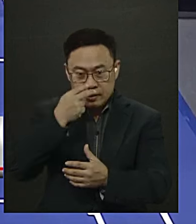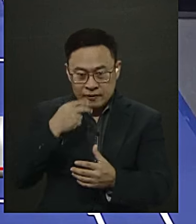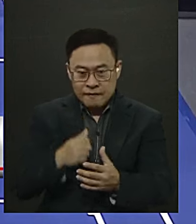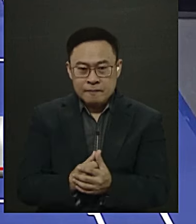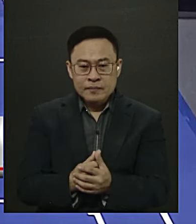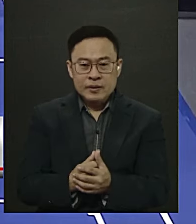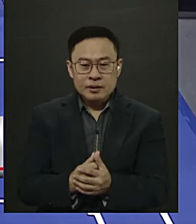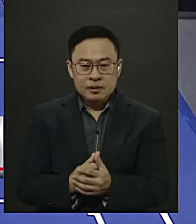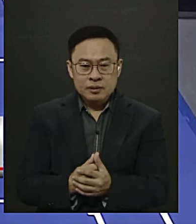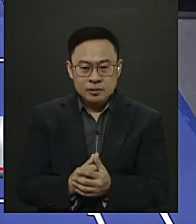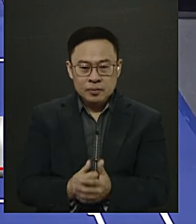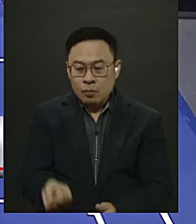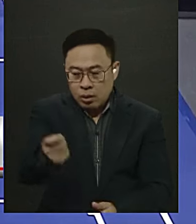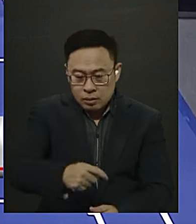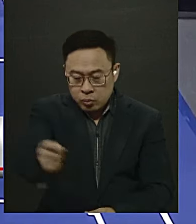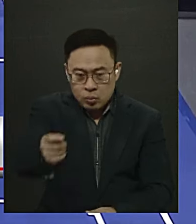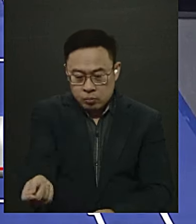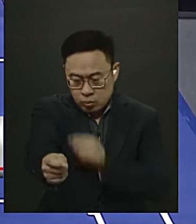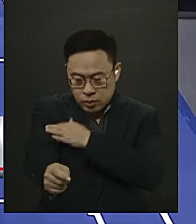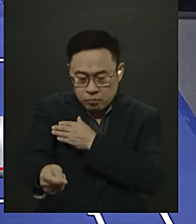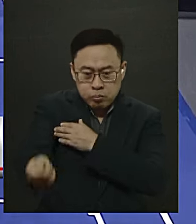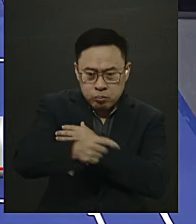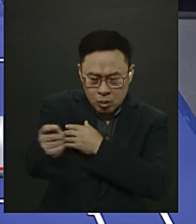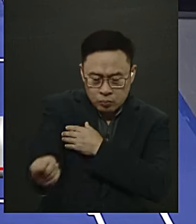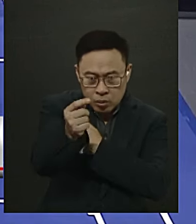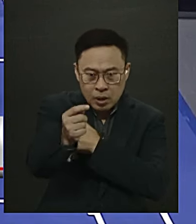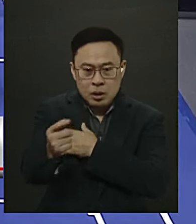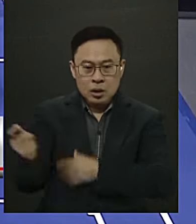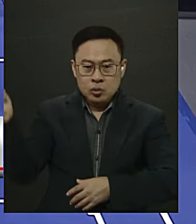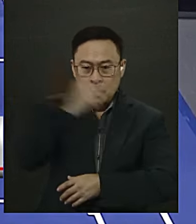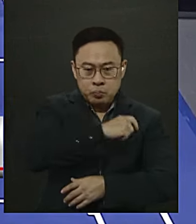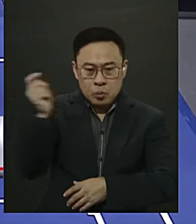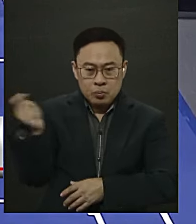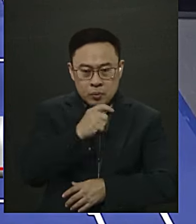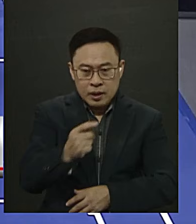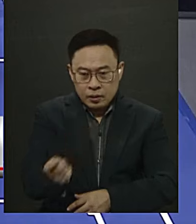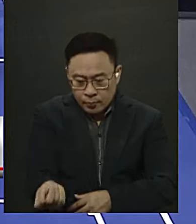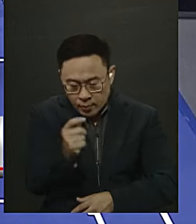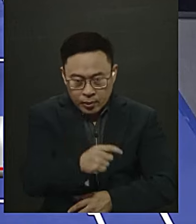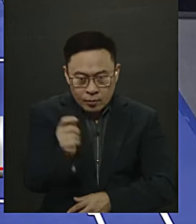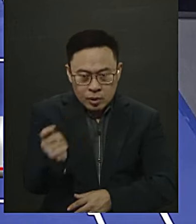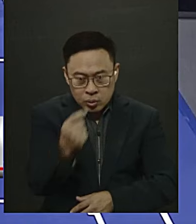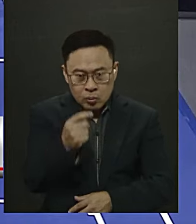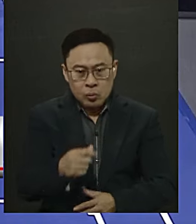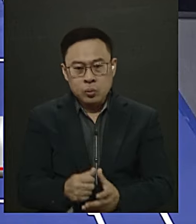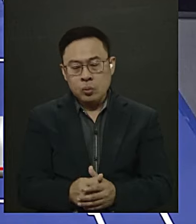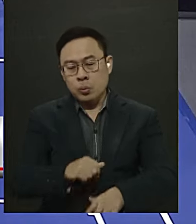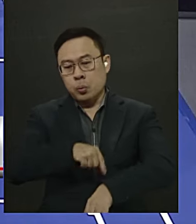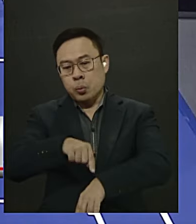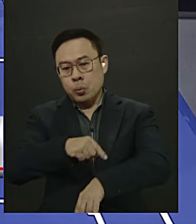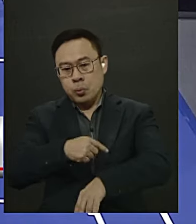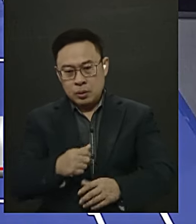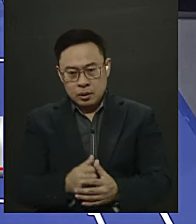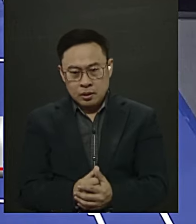ครับดูครับจังหวะคือ ตบแลนดี้กัน แม่แล้วดูเขาก็เหนียวอ่ะคือใหญ่แล้